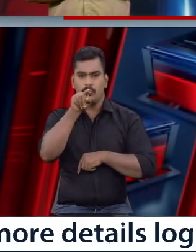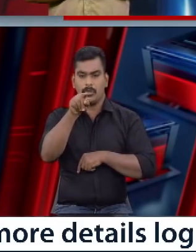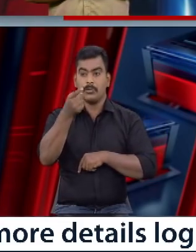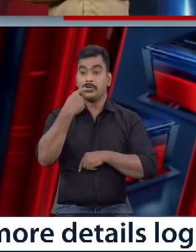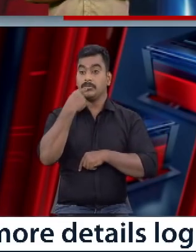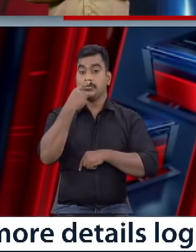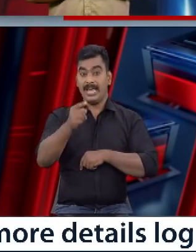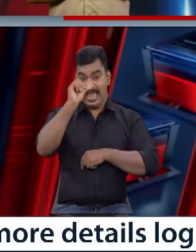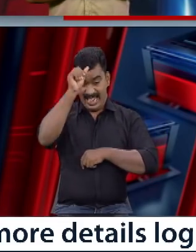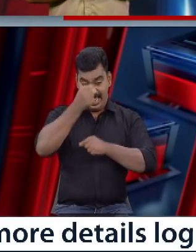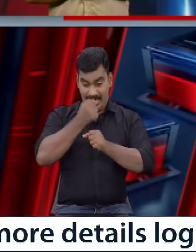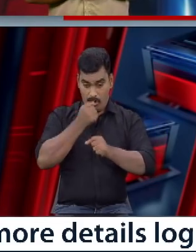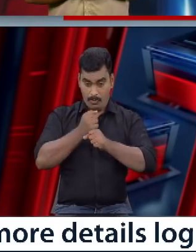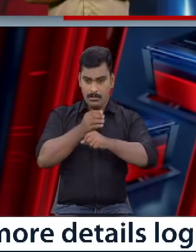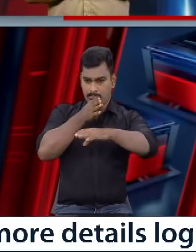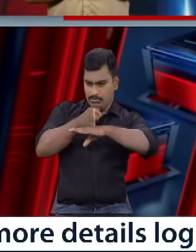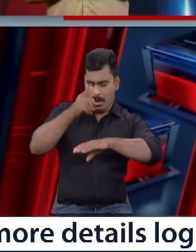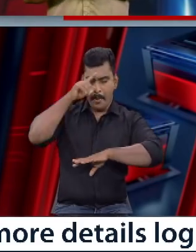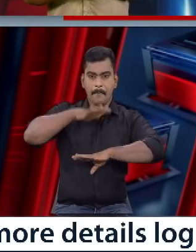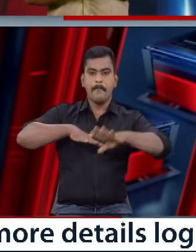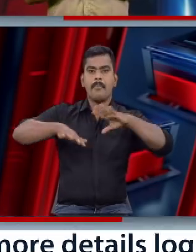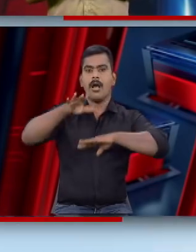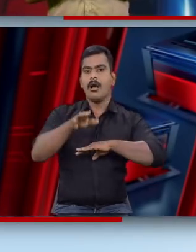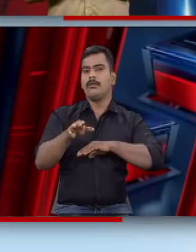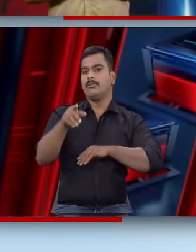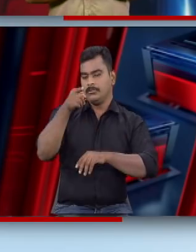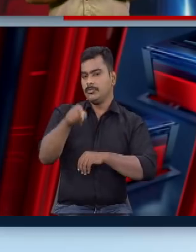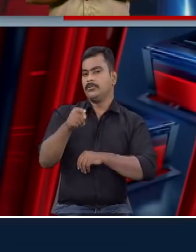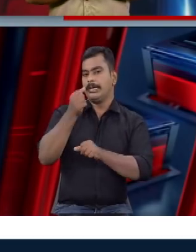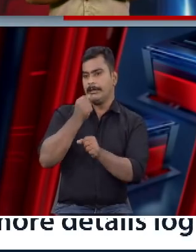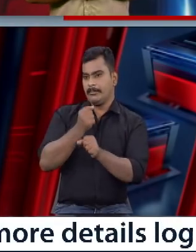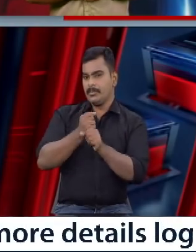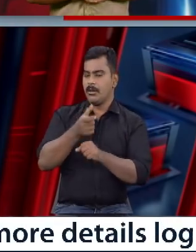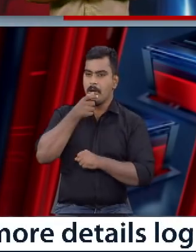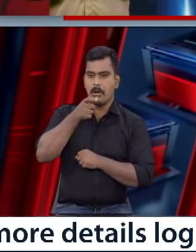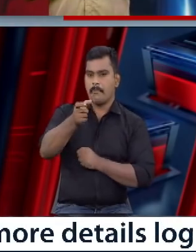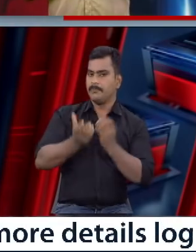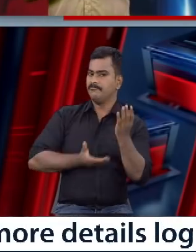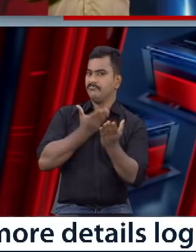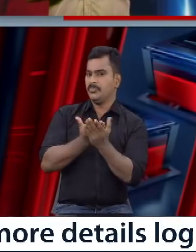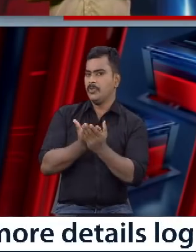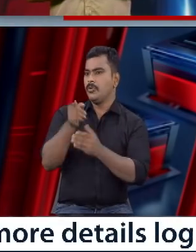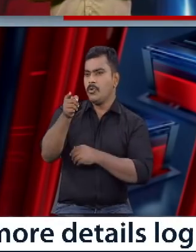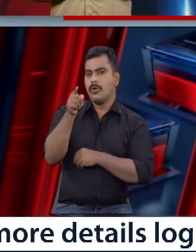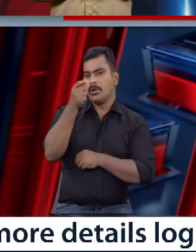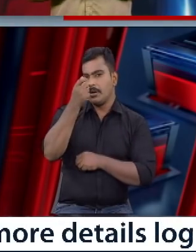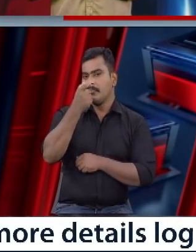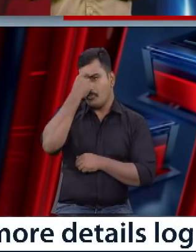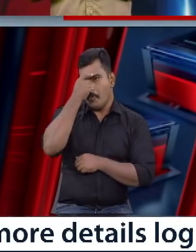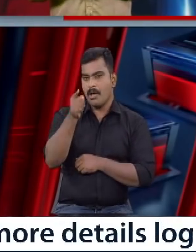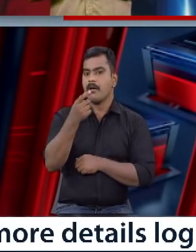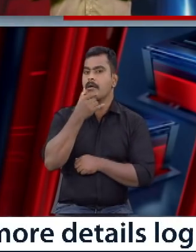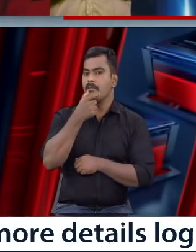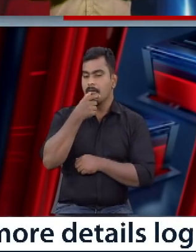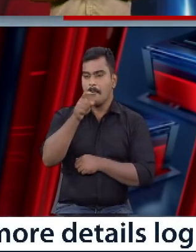ബയോ വെപ്പണാണ് ഉപയോഗിക്കുന്നത് എന്ന് പറഞ്ഞതിനാണ് ഐഷയ്ക്കെതിരെ രാജ്യദ്രോഹ കുറ്റം ചുമത്തിയത്. എന്നാൽ ഇതിൽ താൻ നിരപരാധിയാണെന്നും തനിക്ക് ഉണ്ടായത്